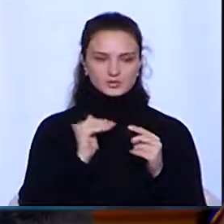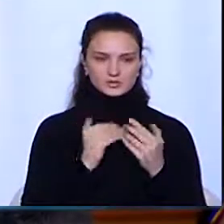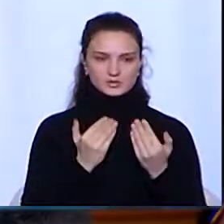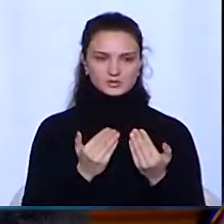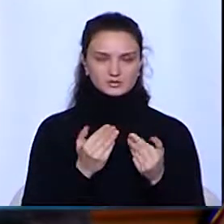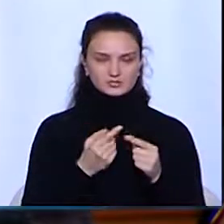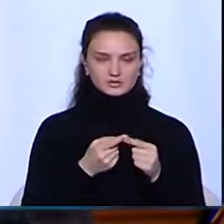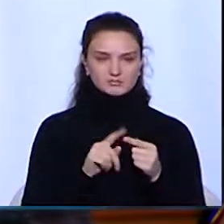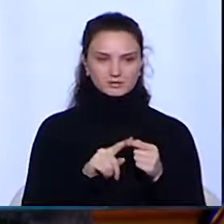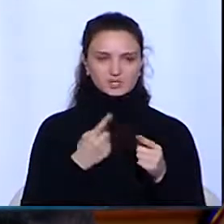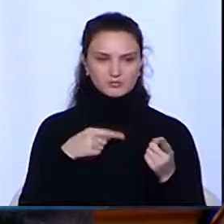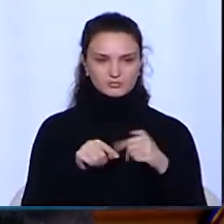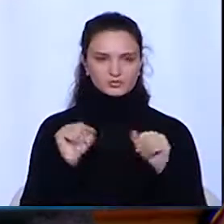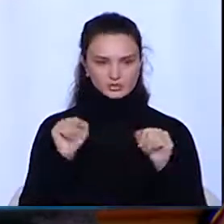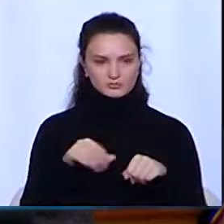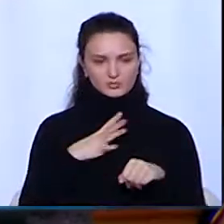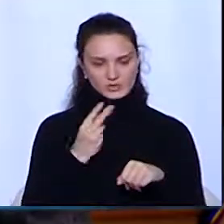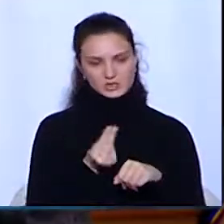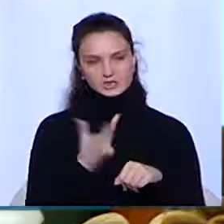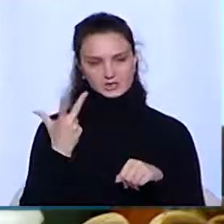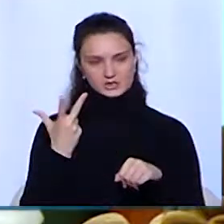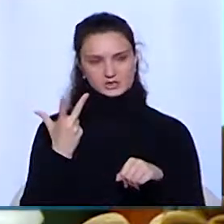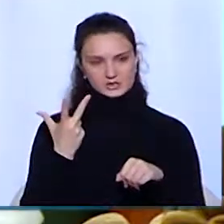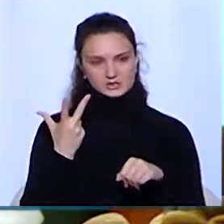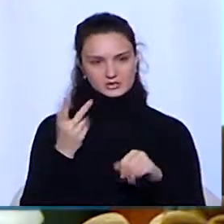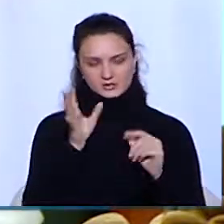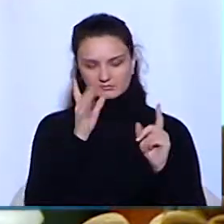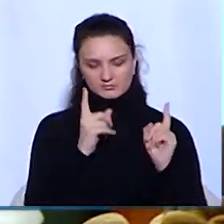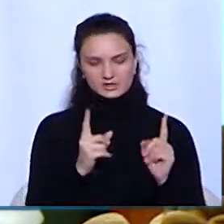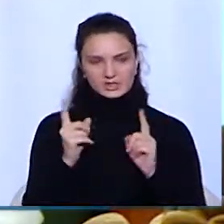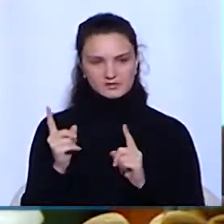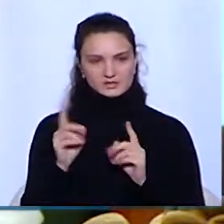განაპირობებს, აქედან გამომდინარე შეიძლება აიცრას დროის ინტერვალის გათვალისწინების გარეშე.